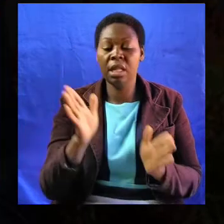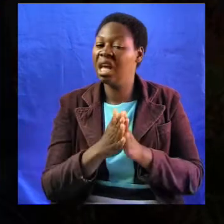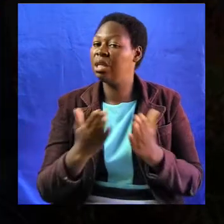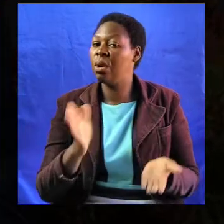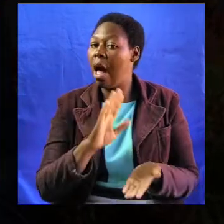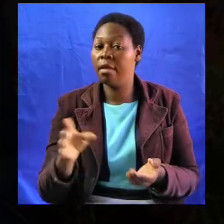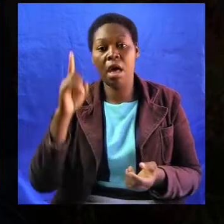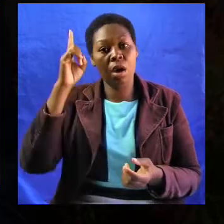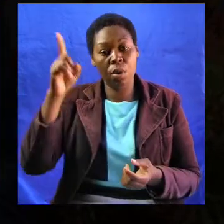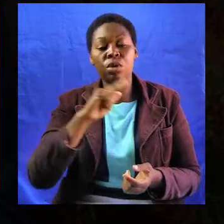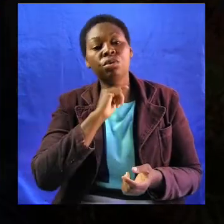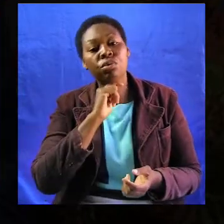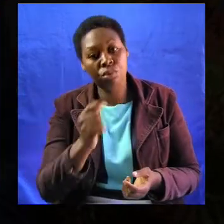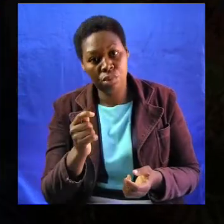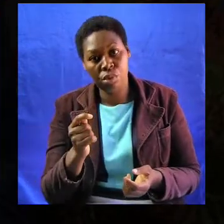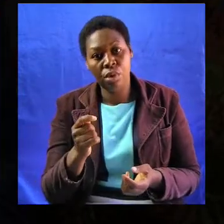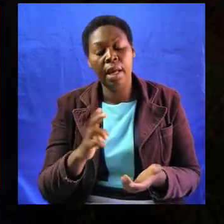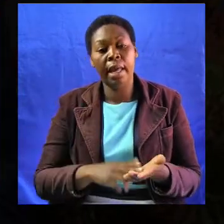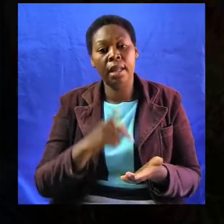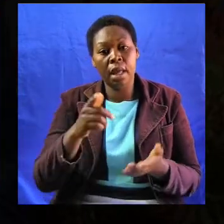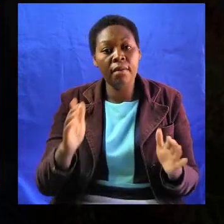Verse 18. Ndakamumutsa nokururama.